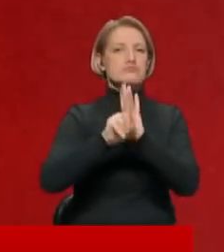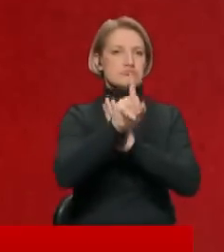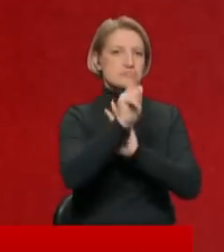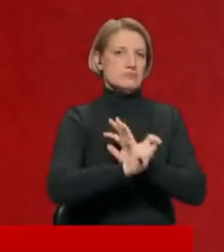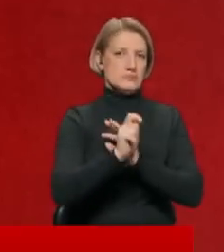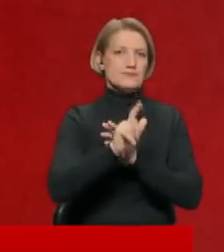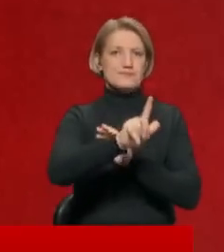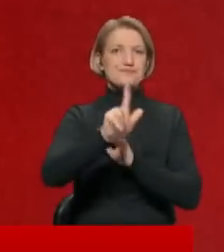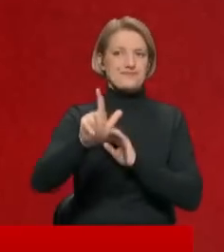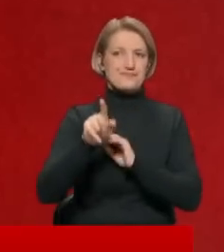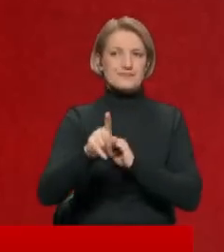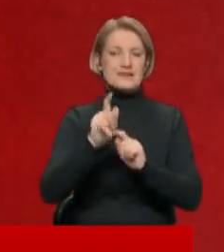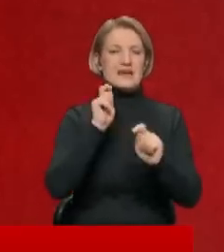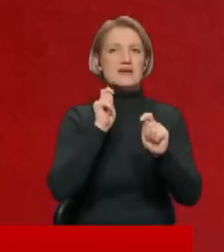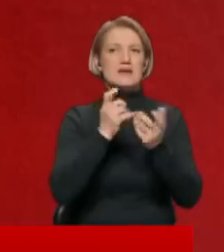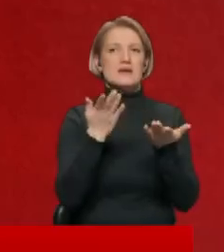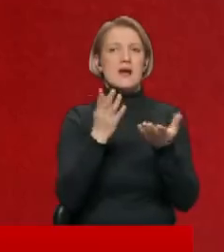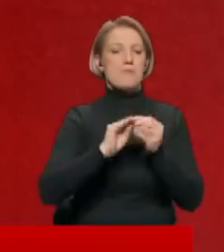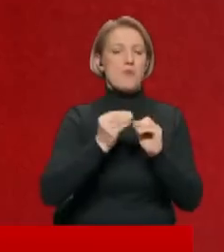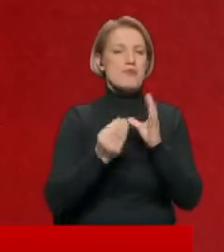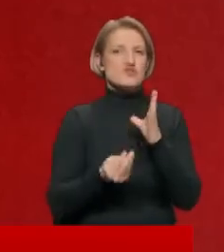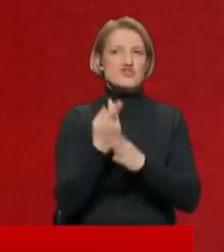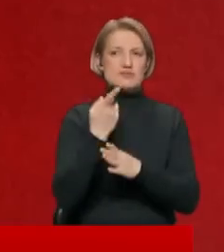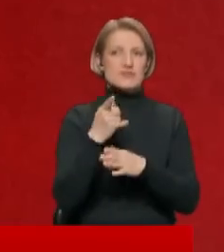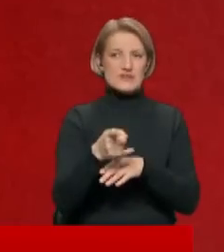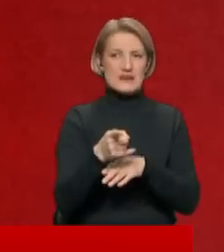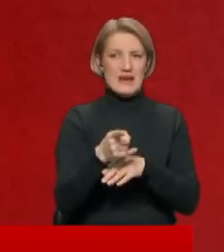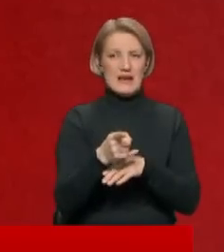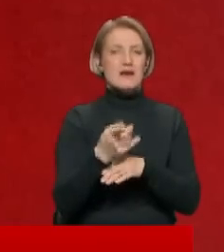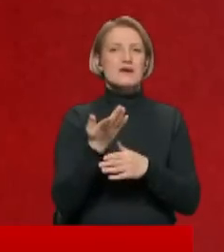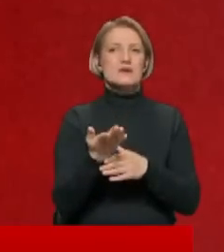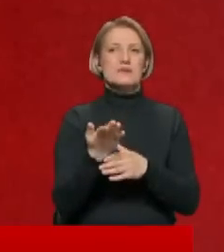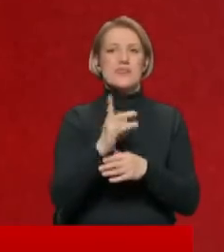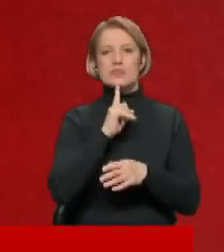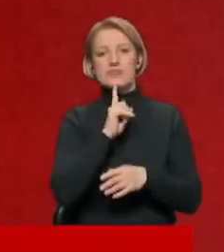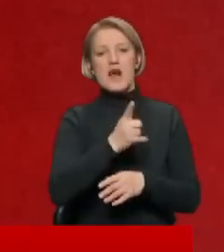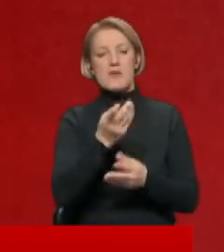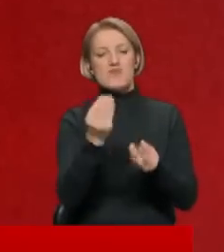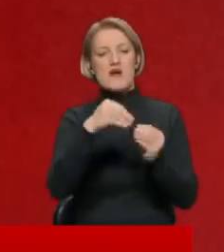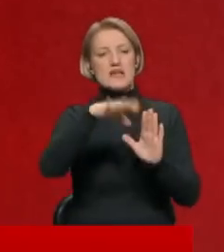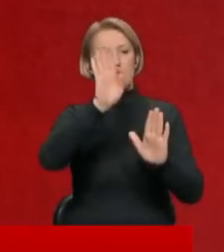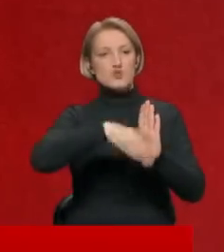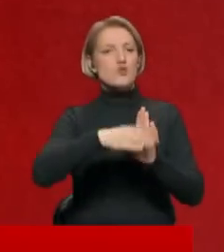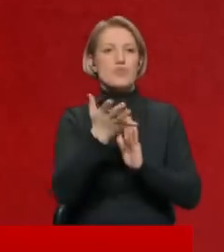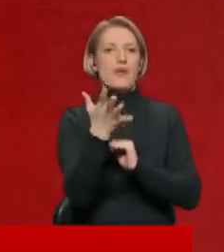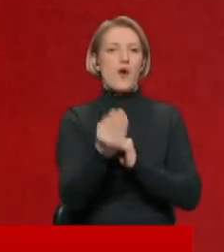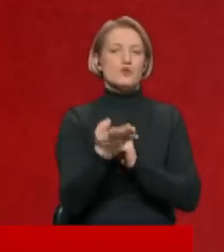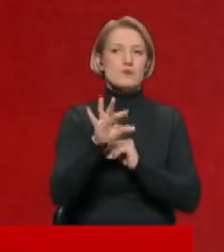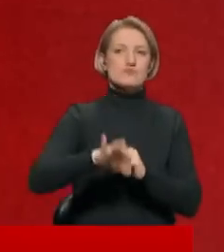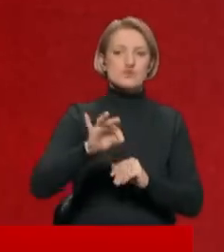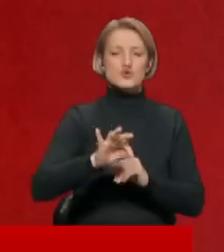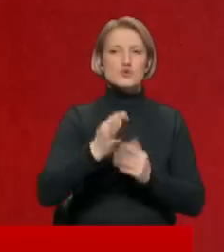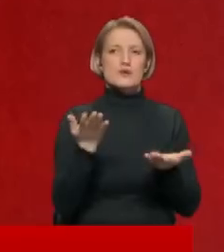gereken çivisi çıkmış Hadise'nin yerinden oynamış talimatla faizleri düşürseniz ne olur Bugün